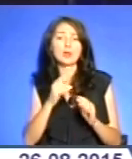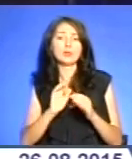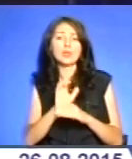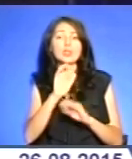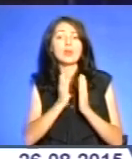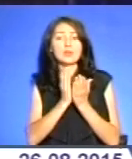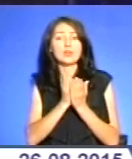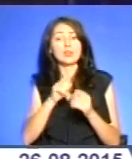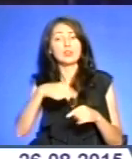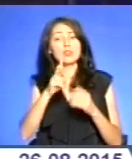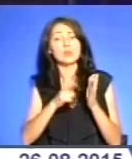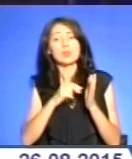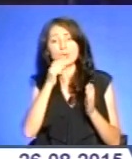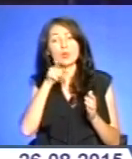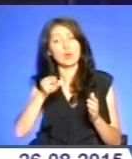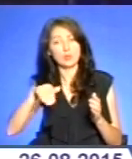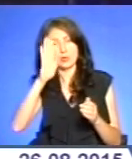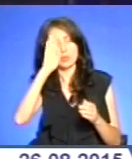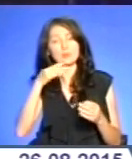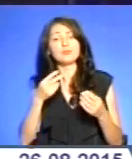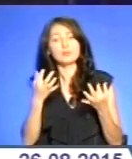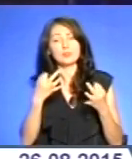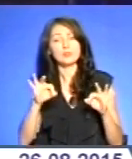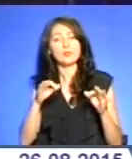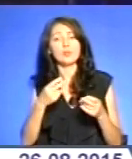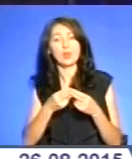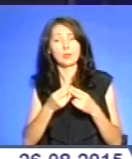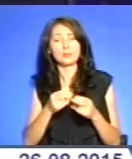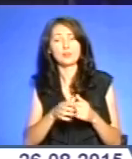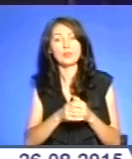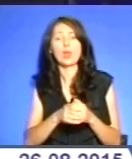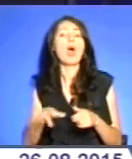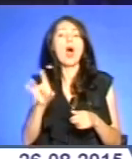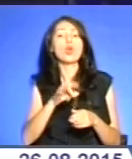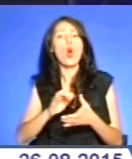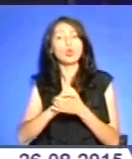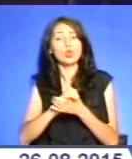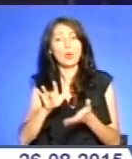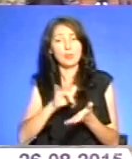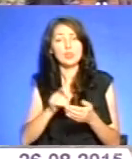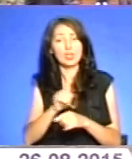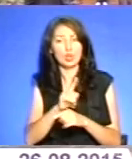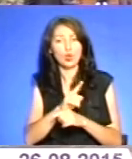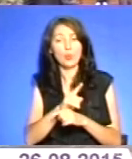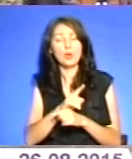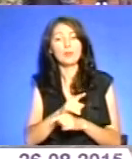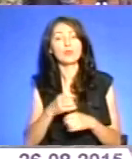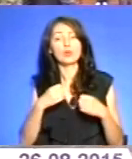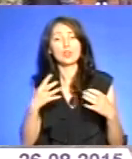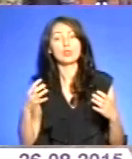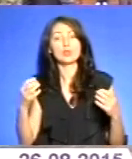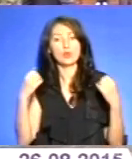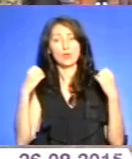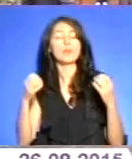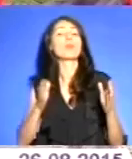Урочисте відкриття парку здоров'я відбулося сьогодні у мікрорайоні Дружба міста Тернополя. Розповідає Оксана Павликшин. Парк